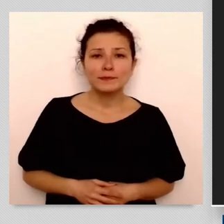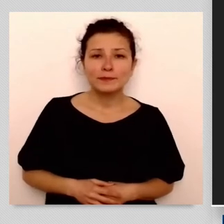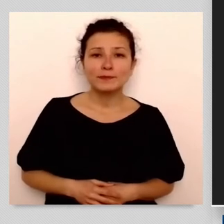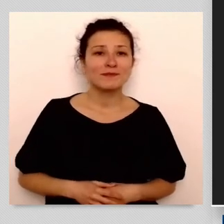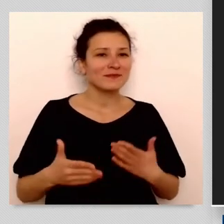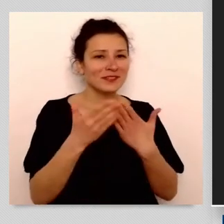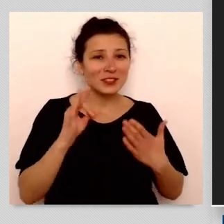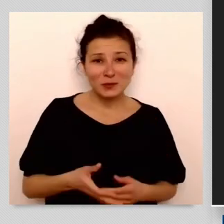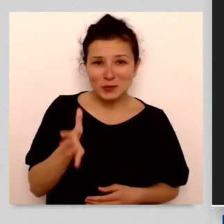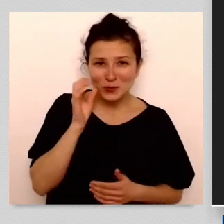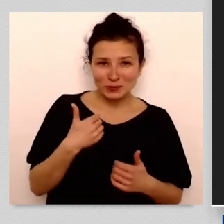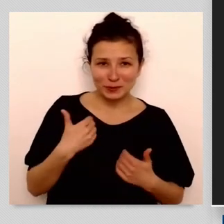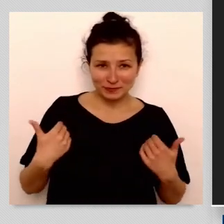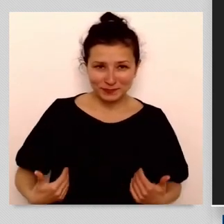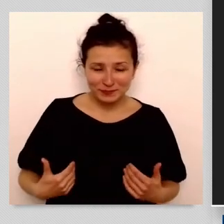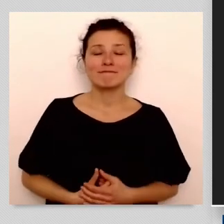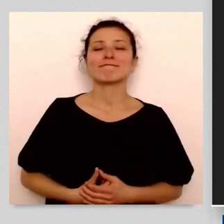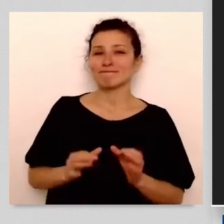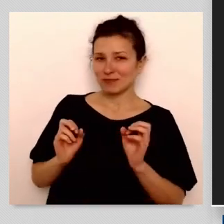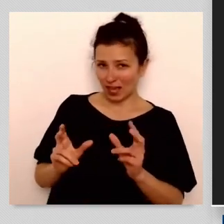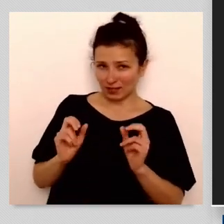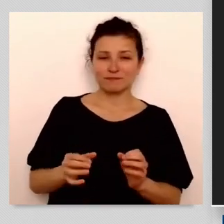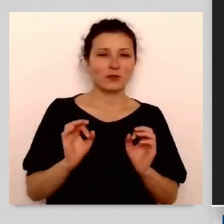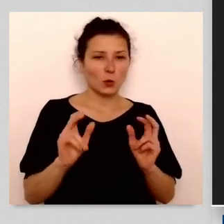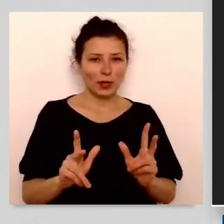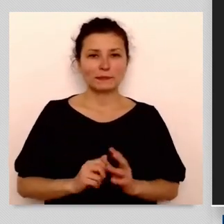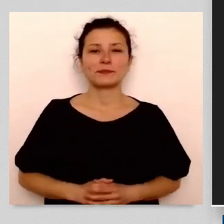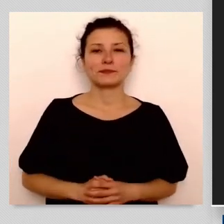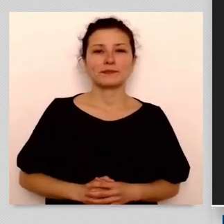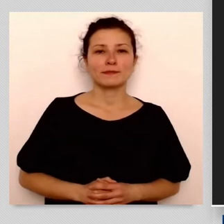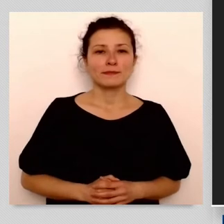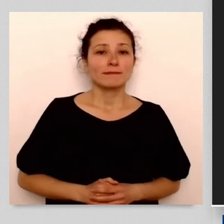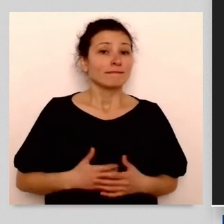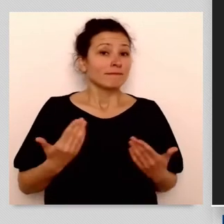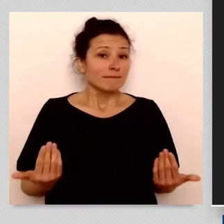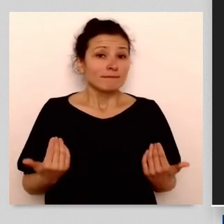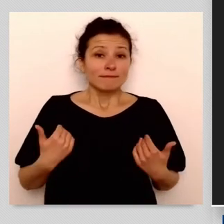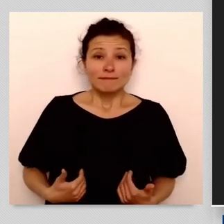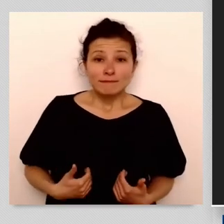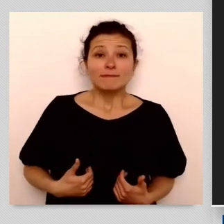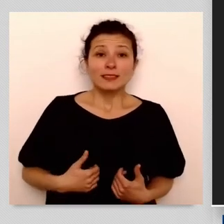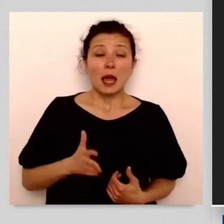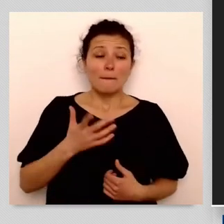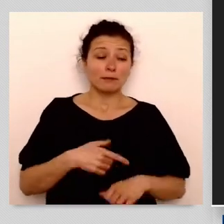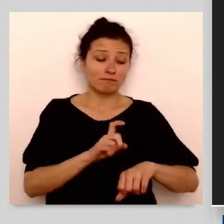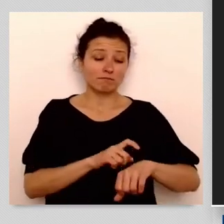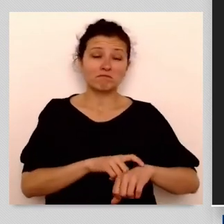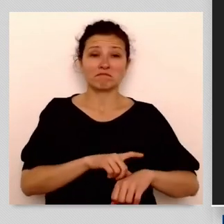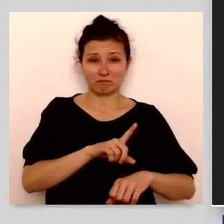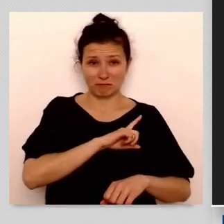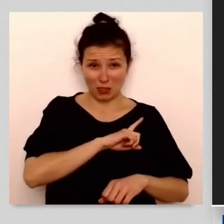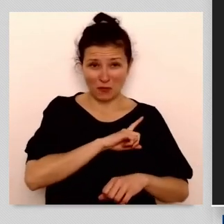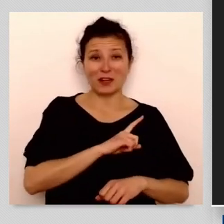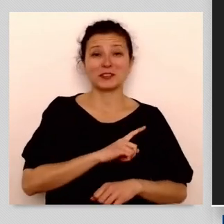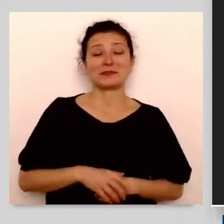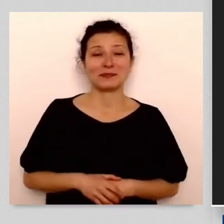Dzień dobry, czy mnie słychać w tej chwili? Tak, słychać. Dobrze? Tak? Okej. Ja się postaram trzymać po pierwsze dyscypliny czasowej, a po